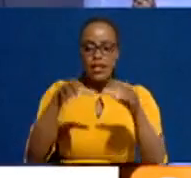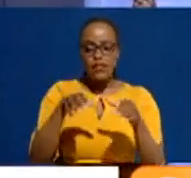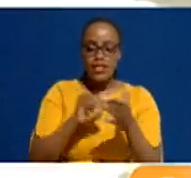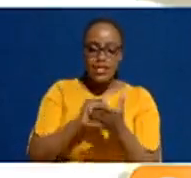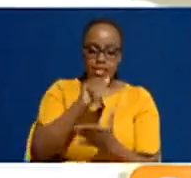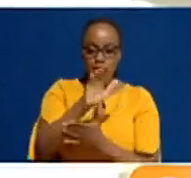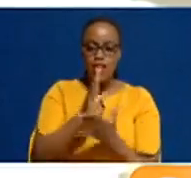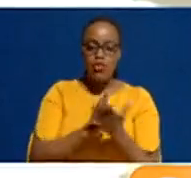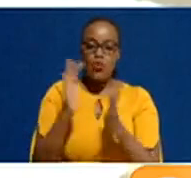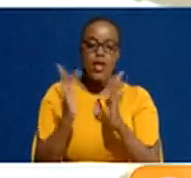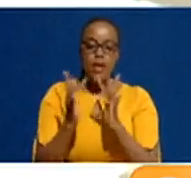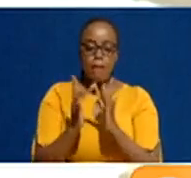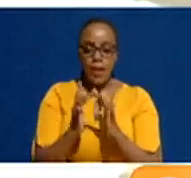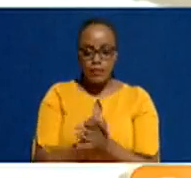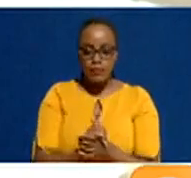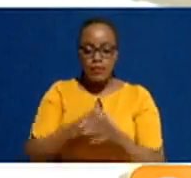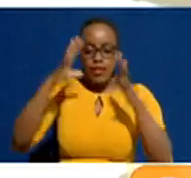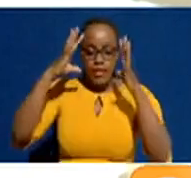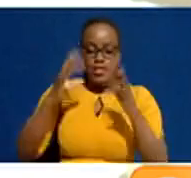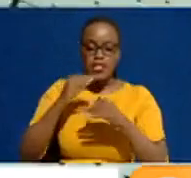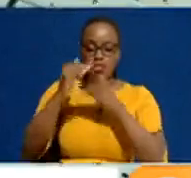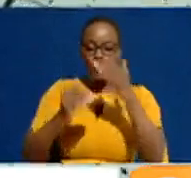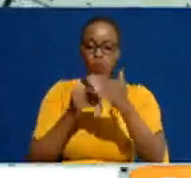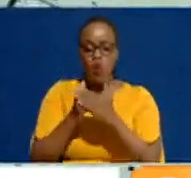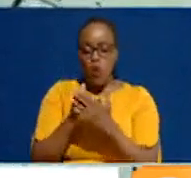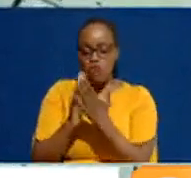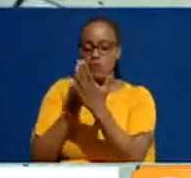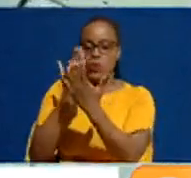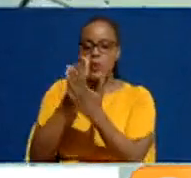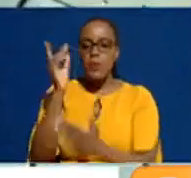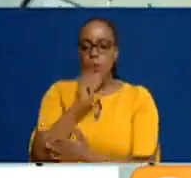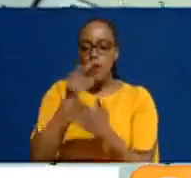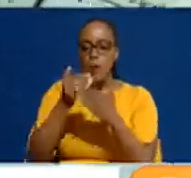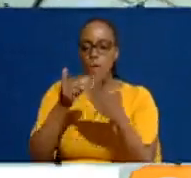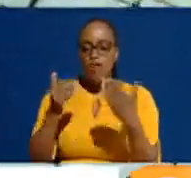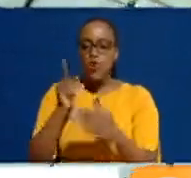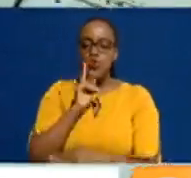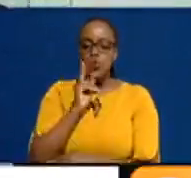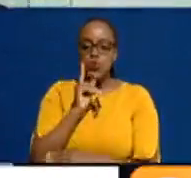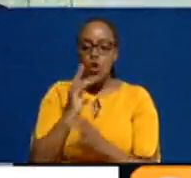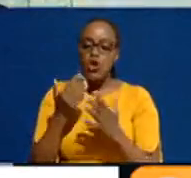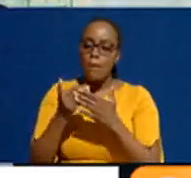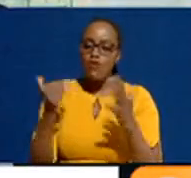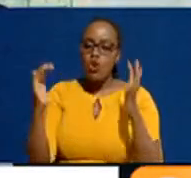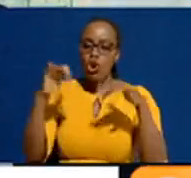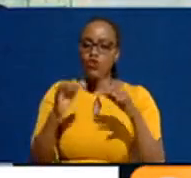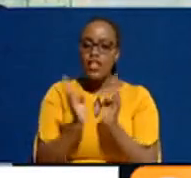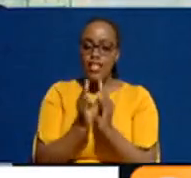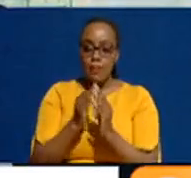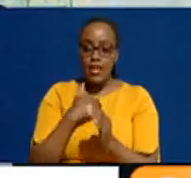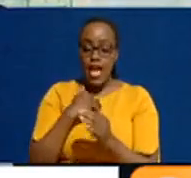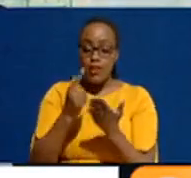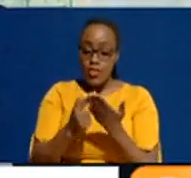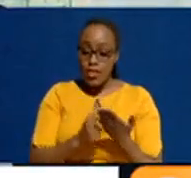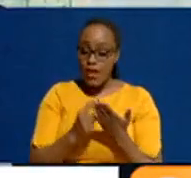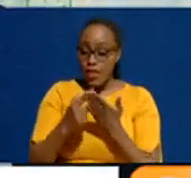electronically. Aidha, uamuzi wa maombi yote yaliyowasilishwa yatatolewa kabla ya kikao cha kesho kufanyika. Kikao cha kesho kitajadili